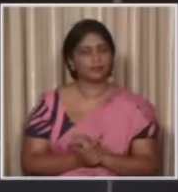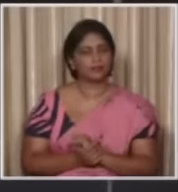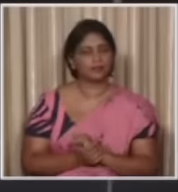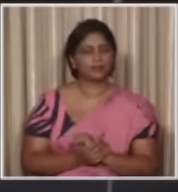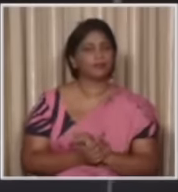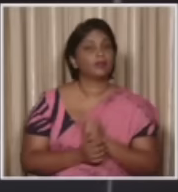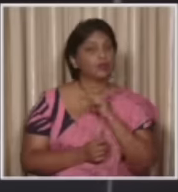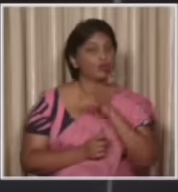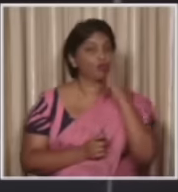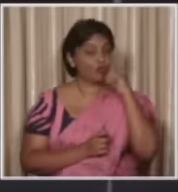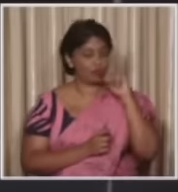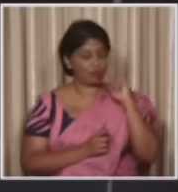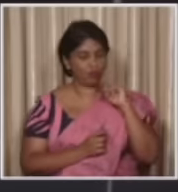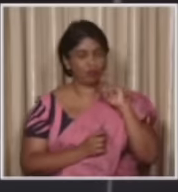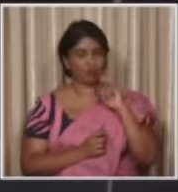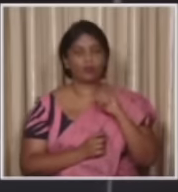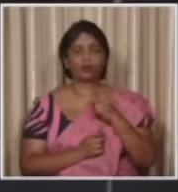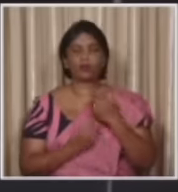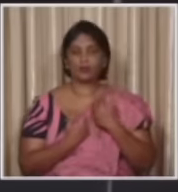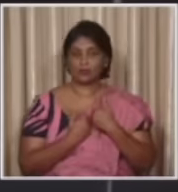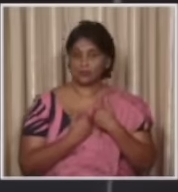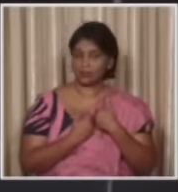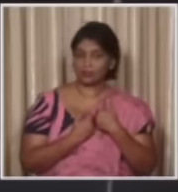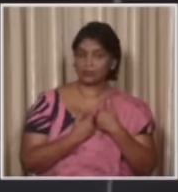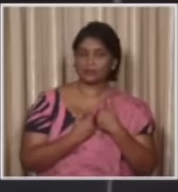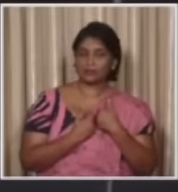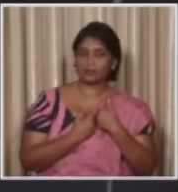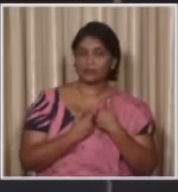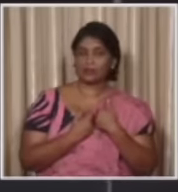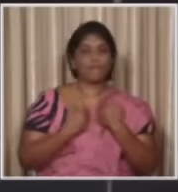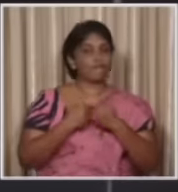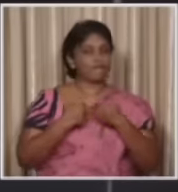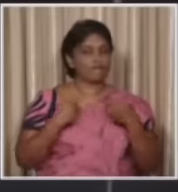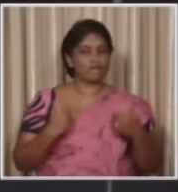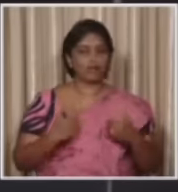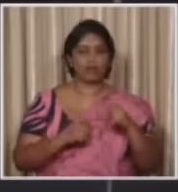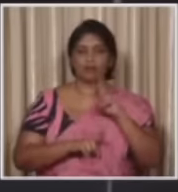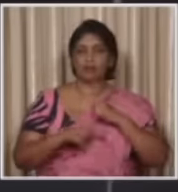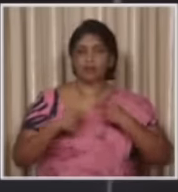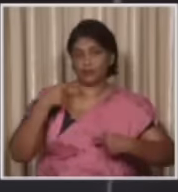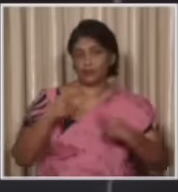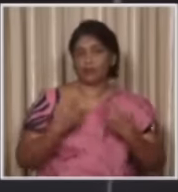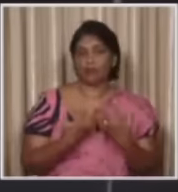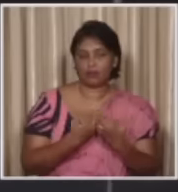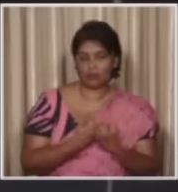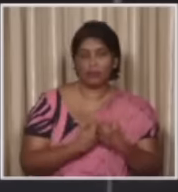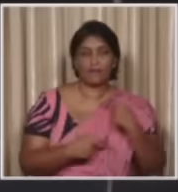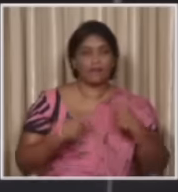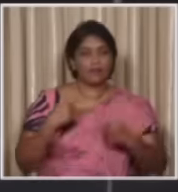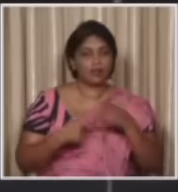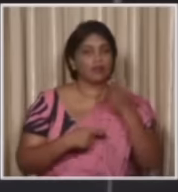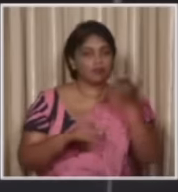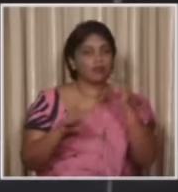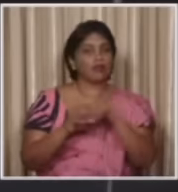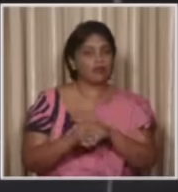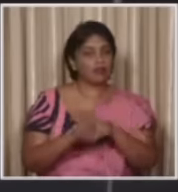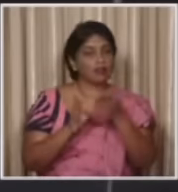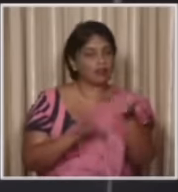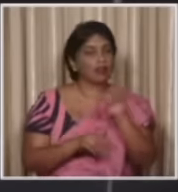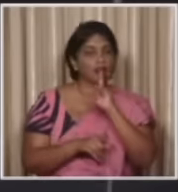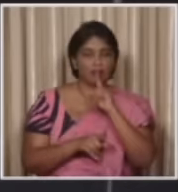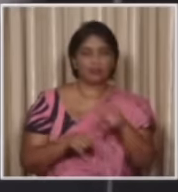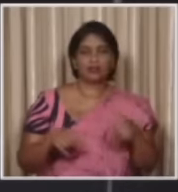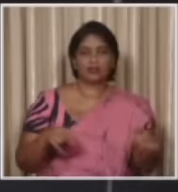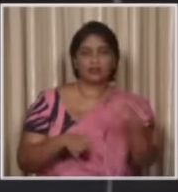තියෙනවා. ඒ සම්බන්ධව අපිට වෙනම කතා කරන්න විවාදයක් අවශ්‍යයි. එතුමා විවාදයකුත් ඉල්ලන. ඔබතුමා දැන් අන්නේ කිල්ලන්න.